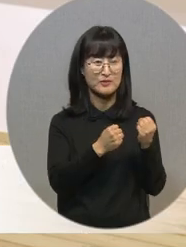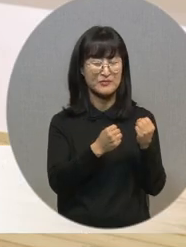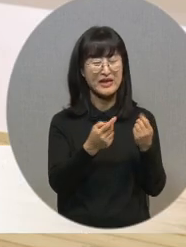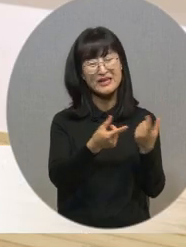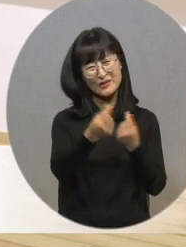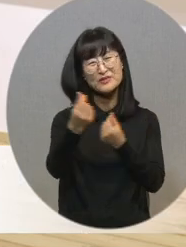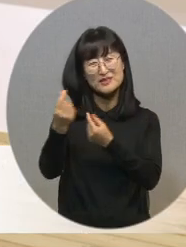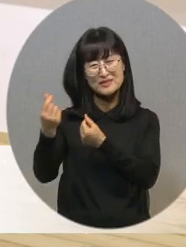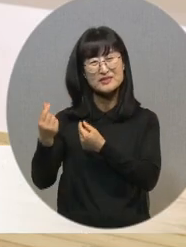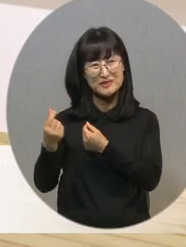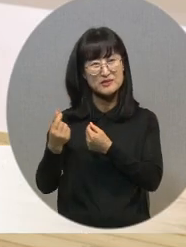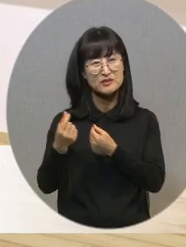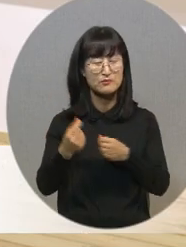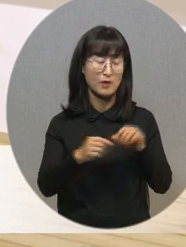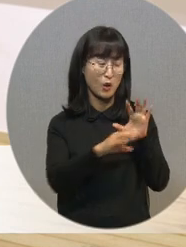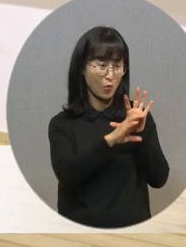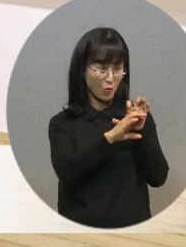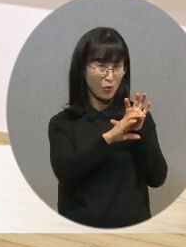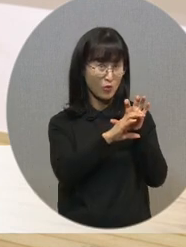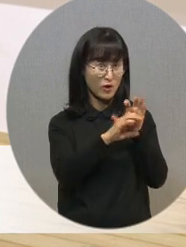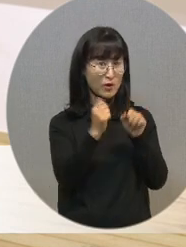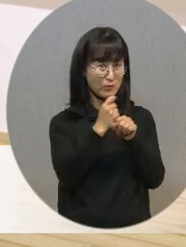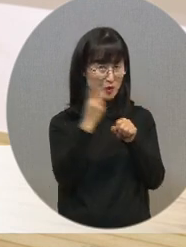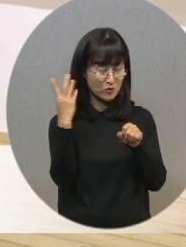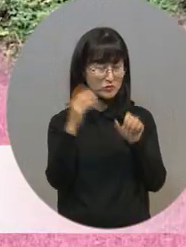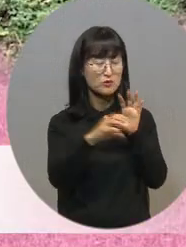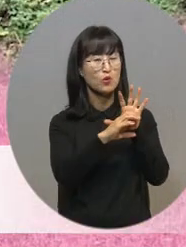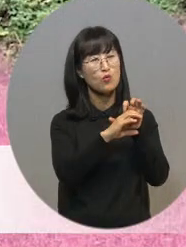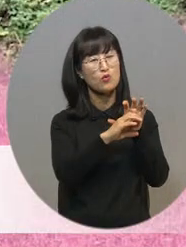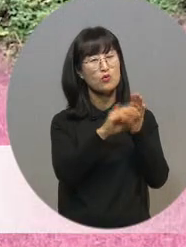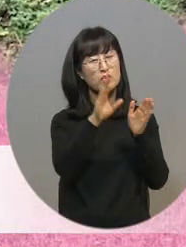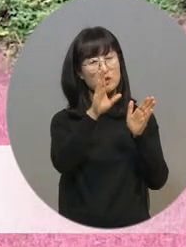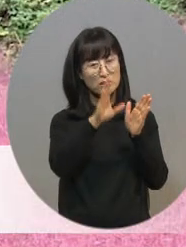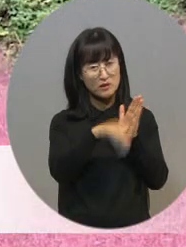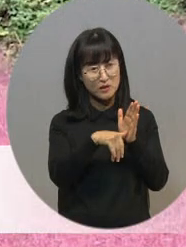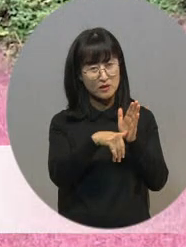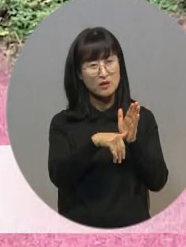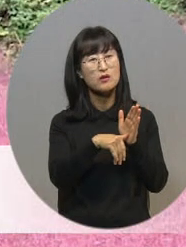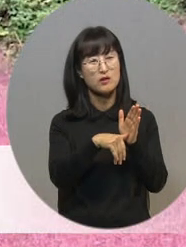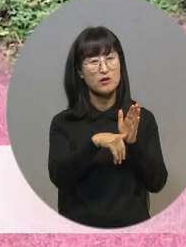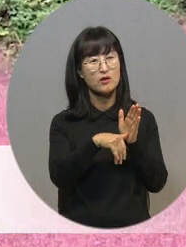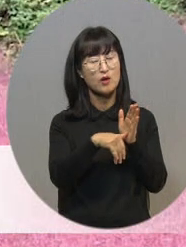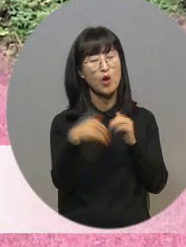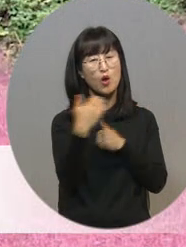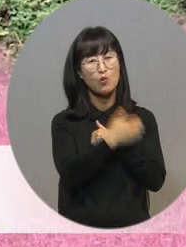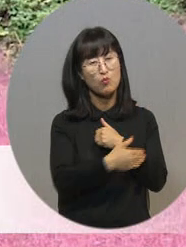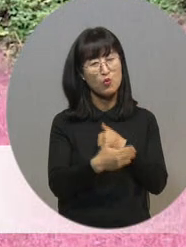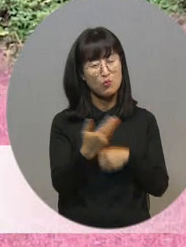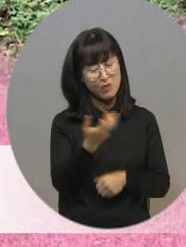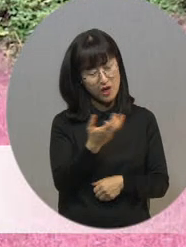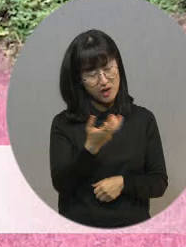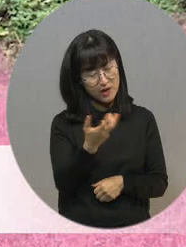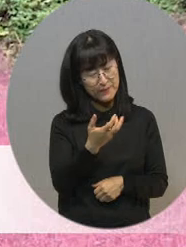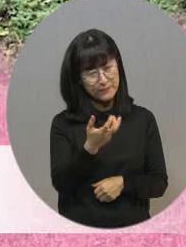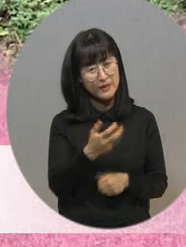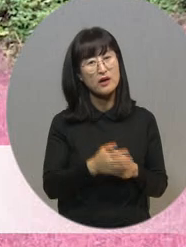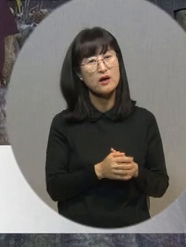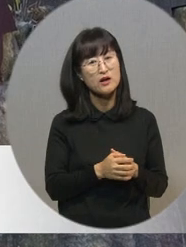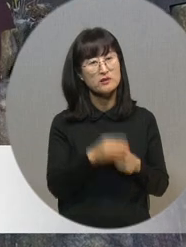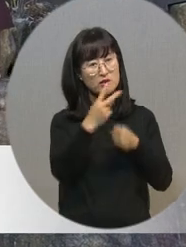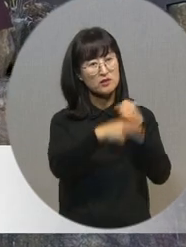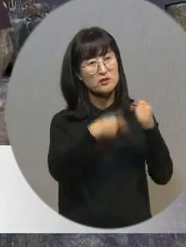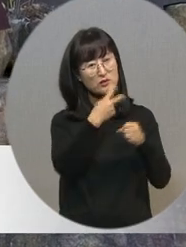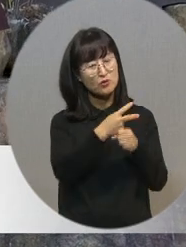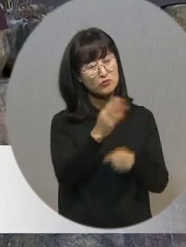특히 코로나 이제 몇 년 전에 코로나가 오고 나서 제가 이제 많이 아팠었어요. 그래서 한 2년